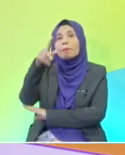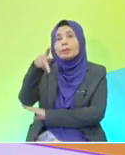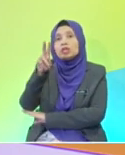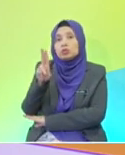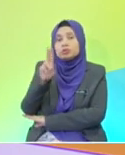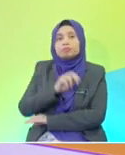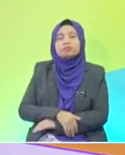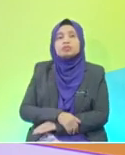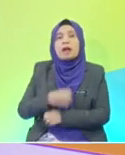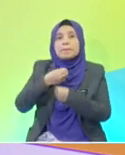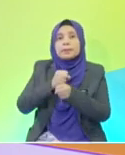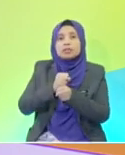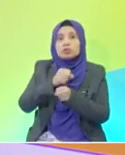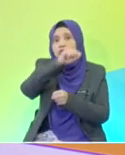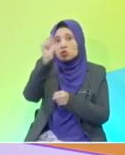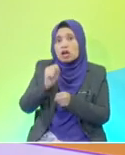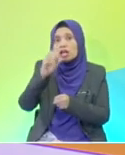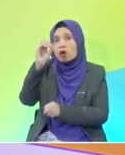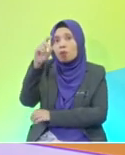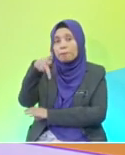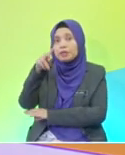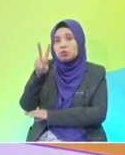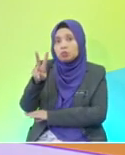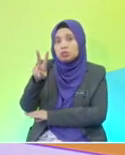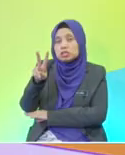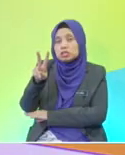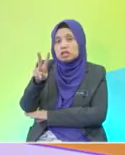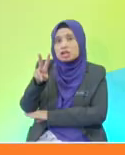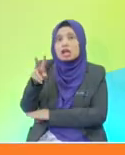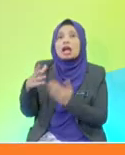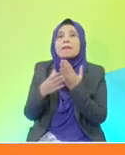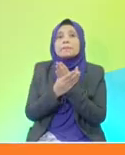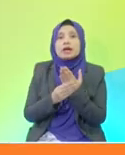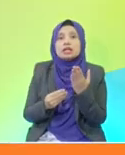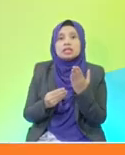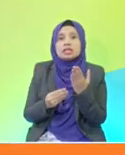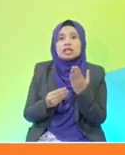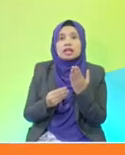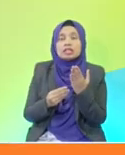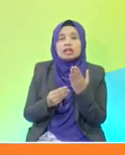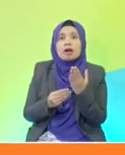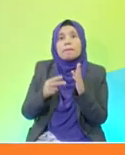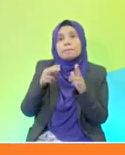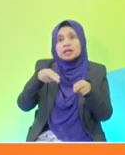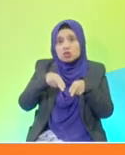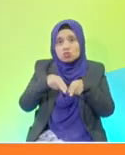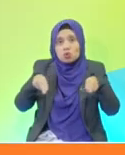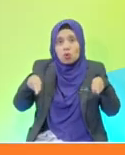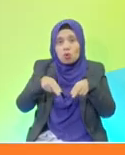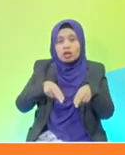Oke bentuk lebih kepada kemahiran mengukur kebolehan dan juga